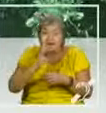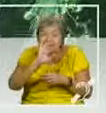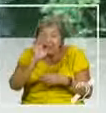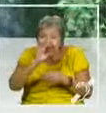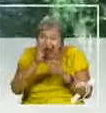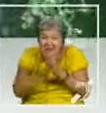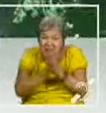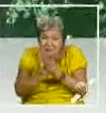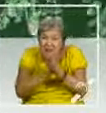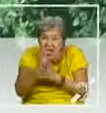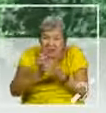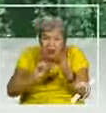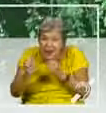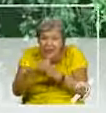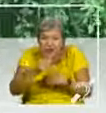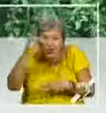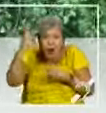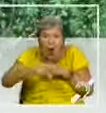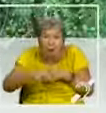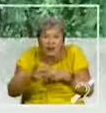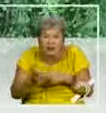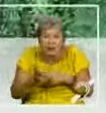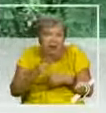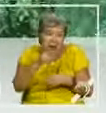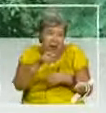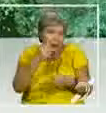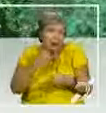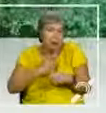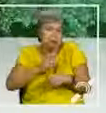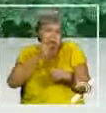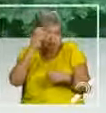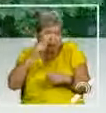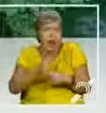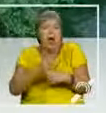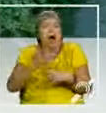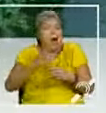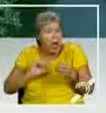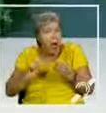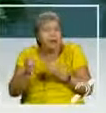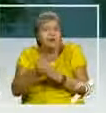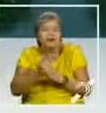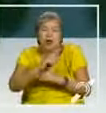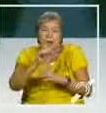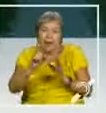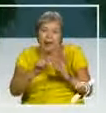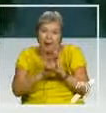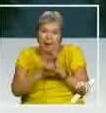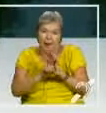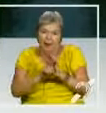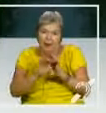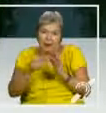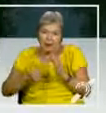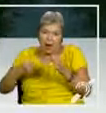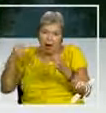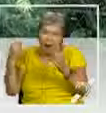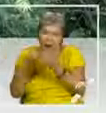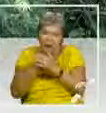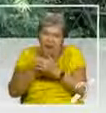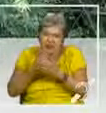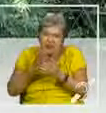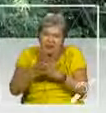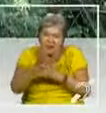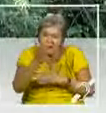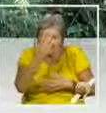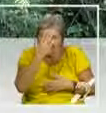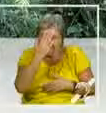interzisă, a inițiat și executat o manevră de depășire neregulamentară, intrând în coliziune frontală